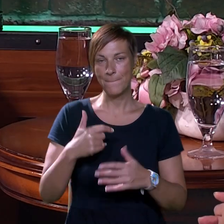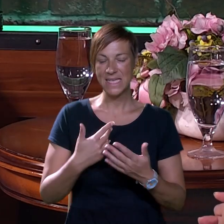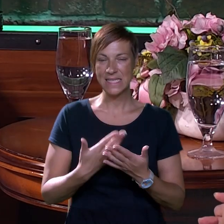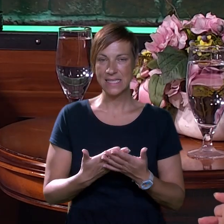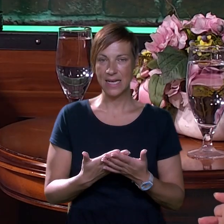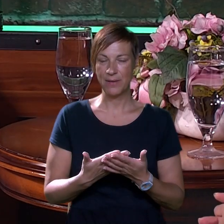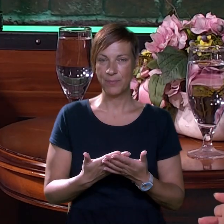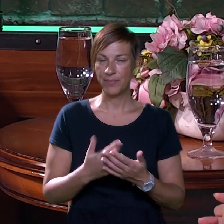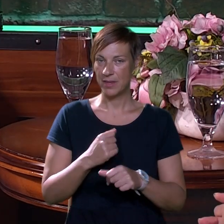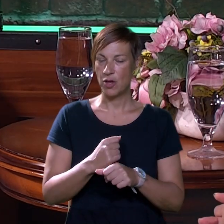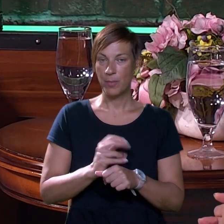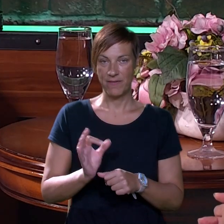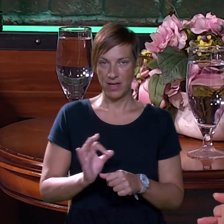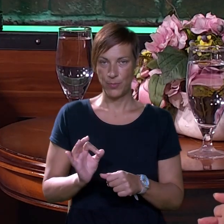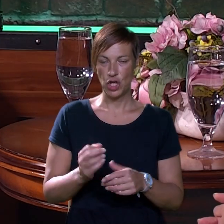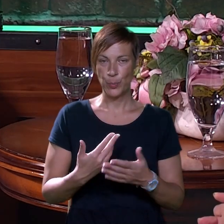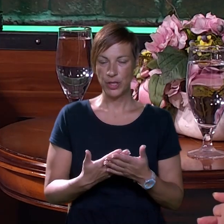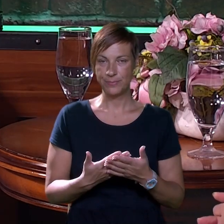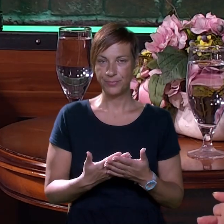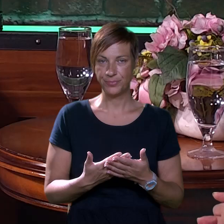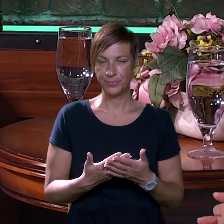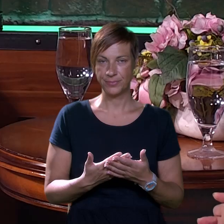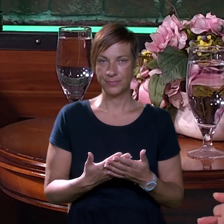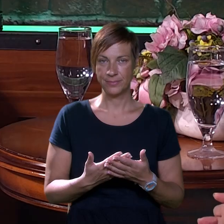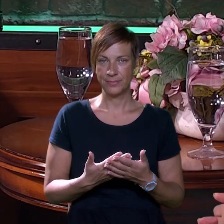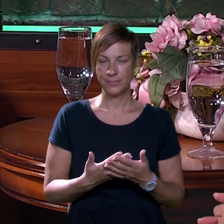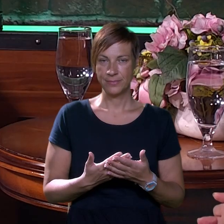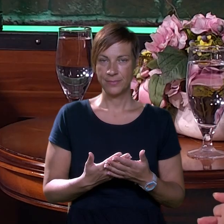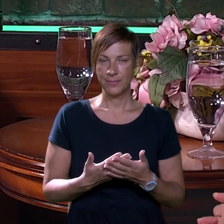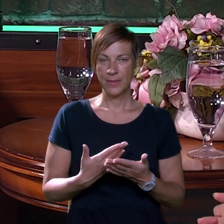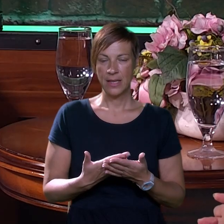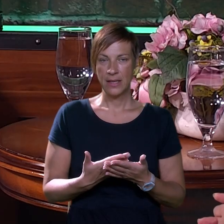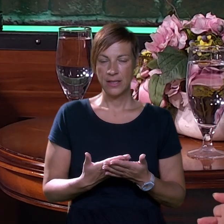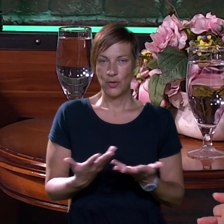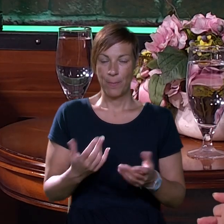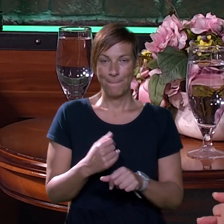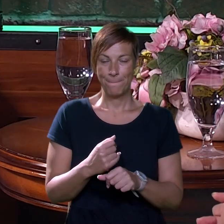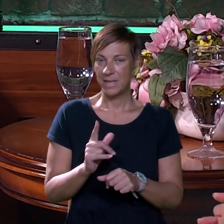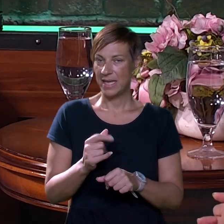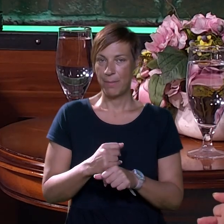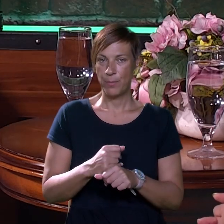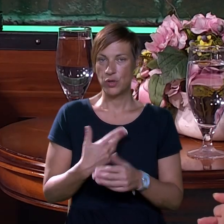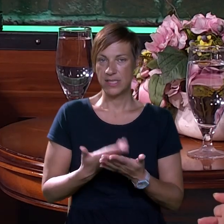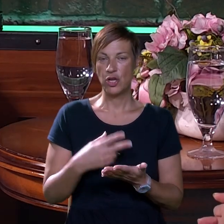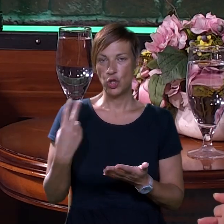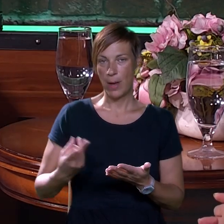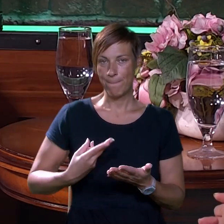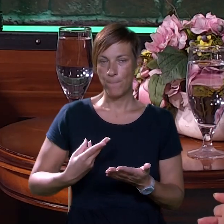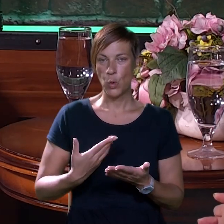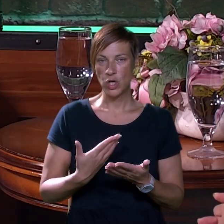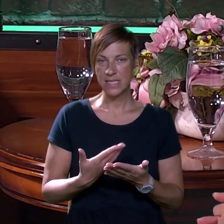ga obavljam korektno, dobro, jer to nije posao, to je zbilja